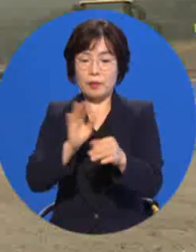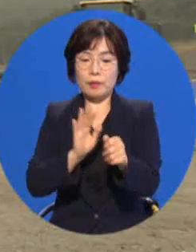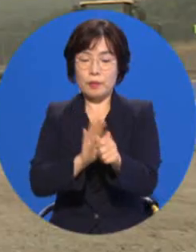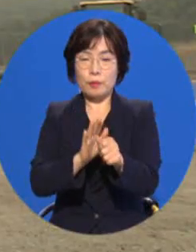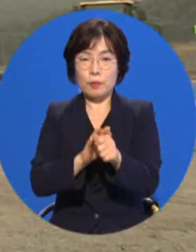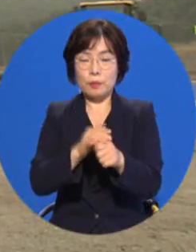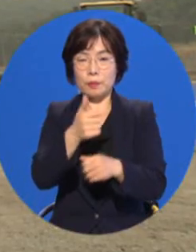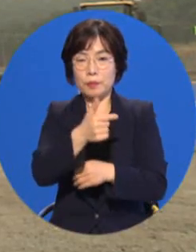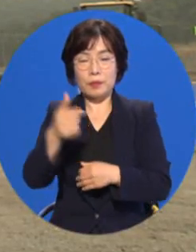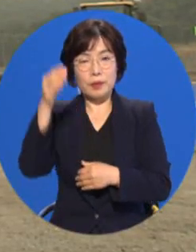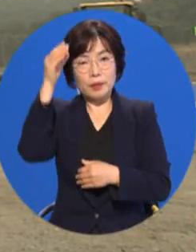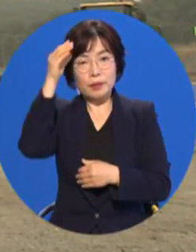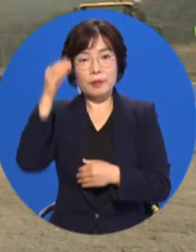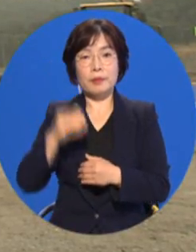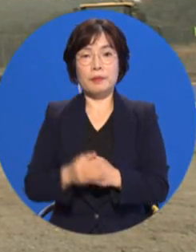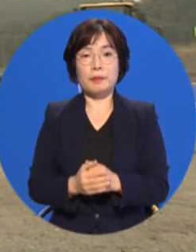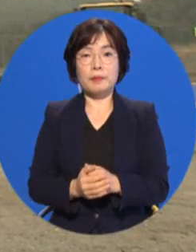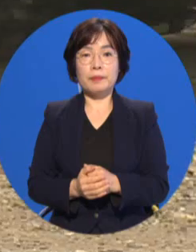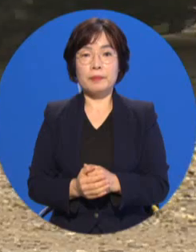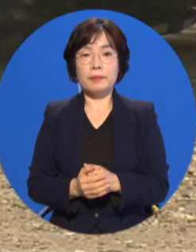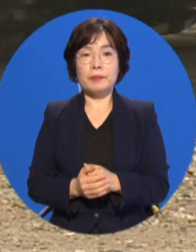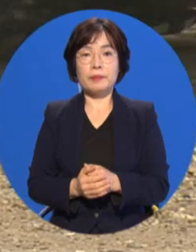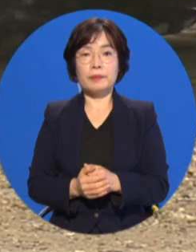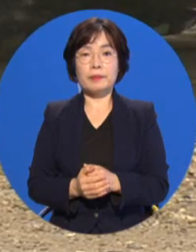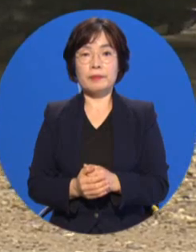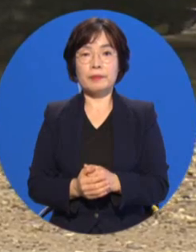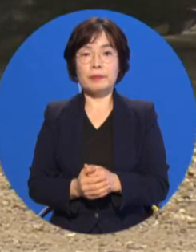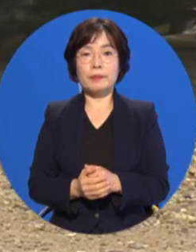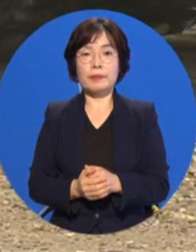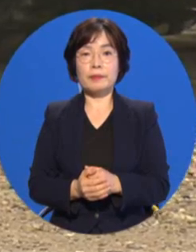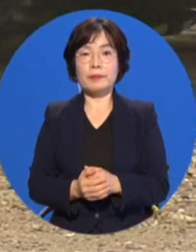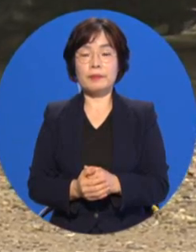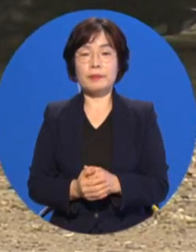경제 활성화에도 도움이 될 것으로 보입니다. MBC 뉴스 송정근입니다.